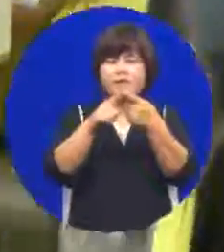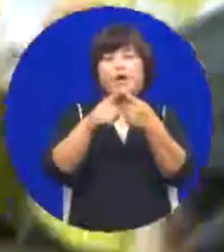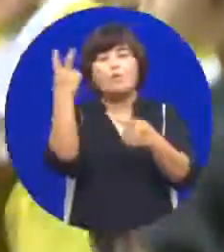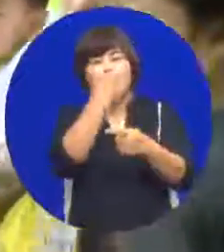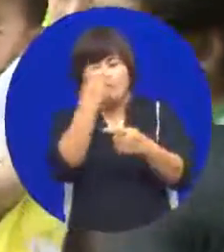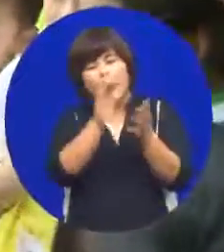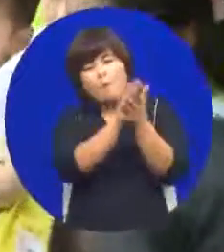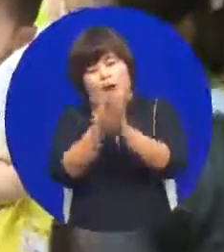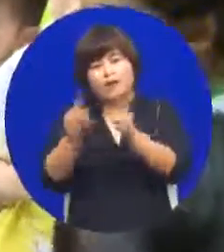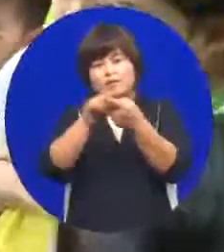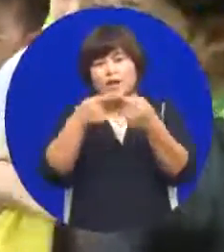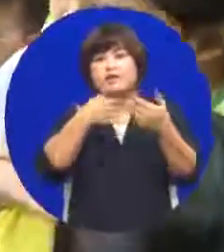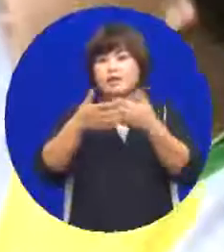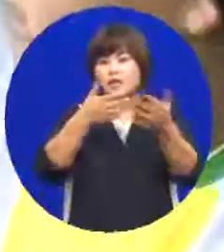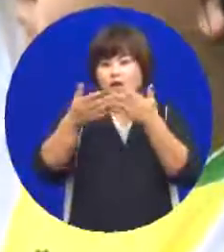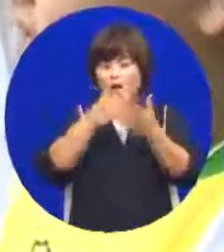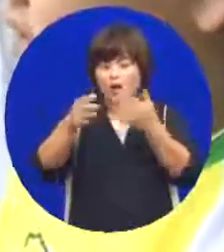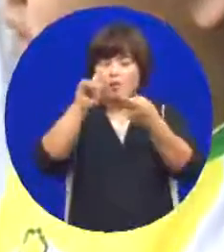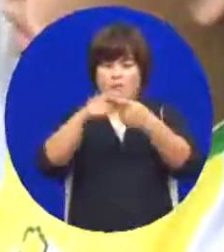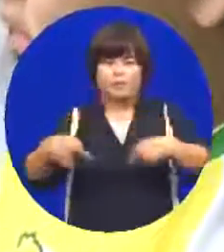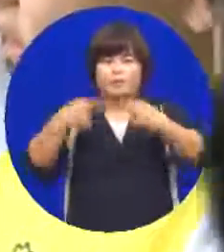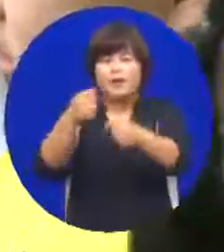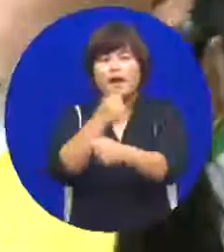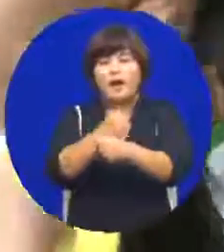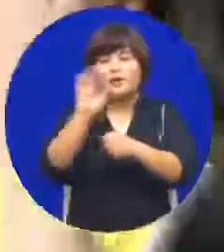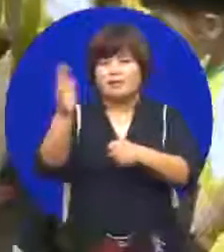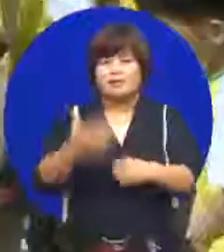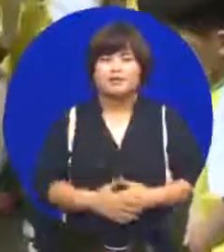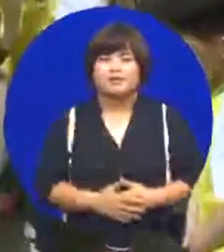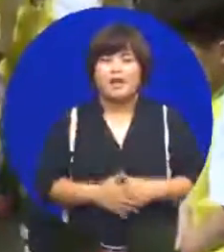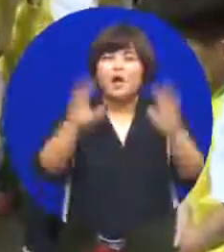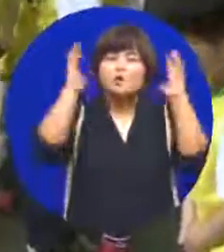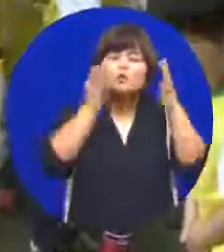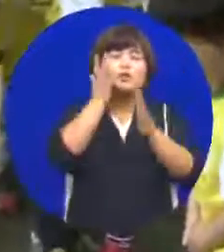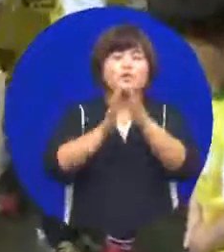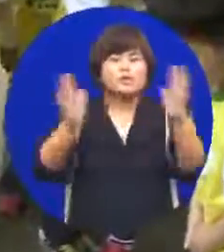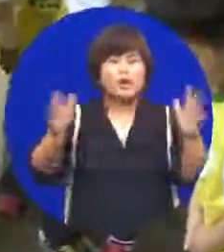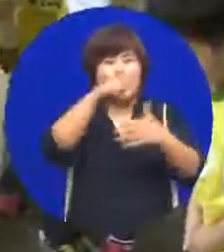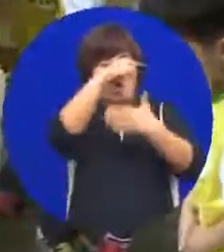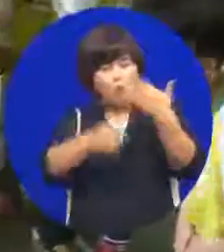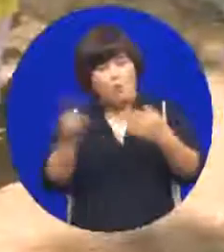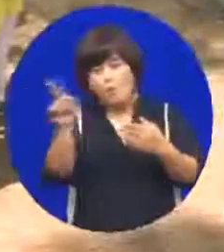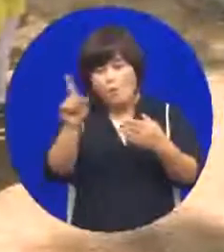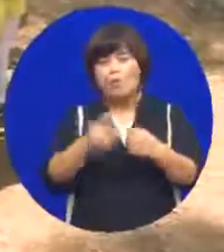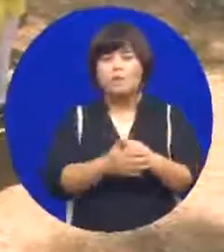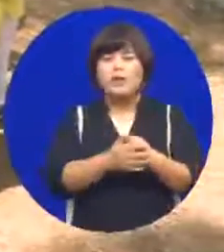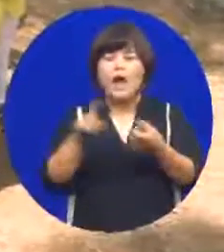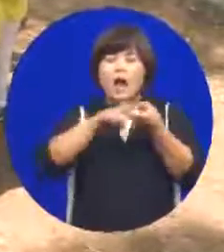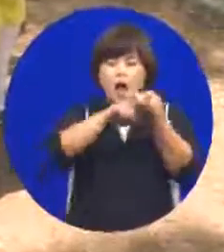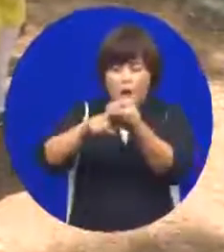변화를 관찰할 수 있는 숲속 놀이와 체험을 진행합니다. 유아숲 체험원의 정기 교육